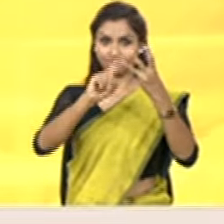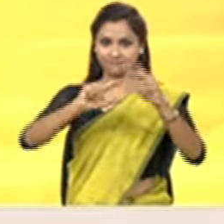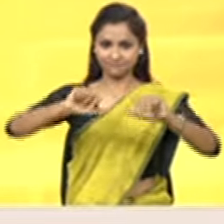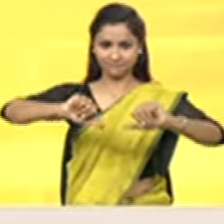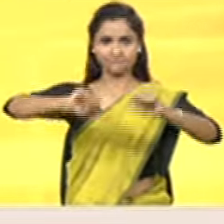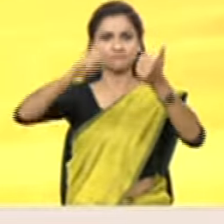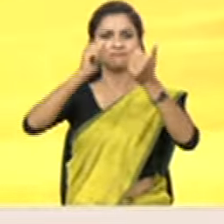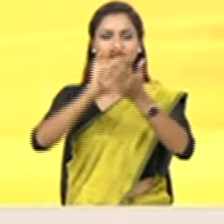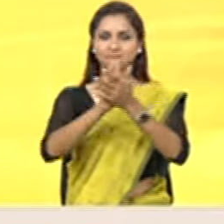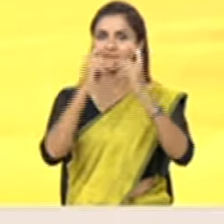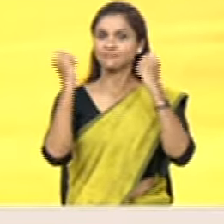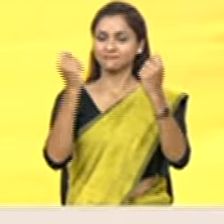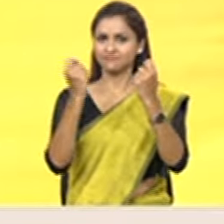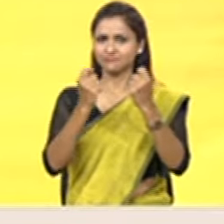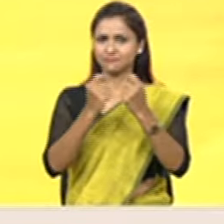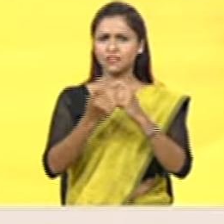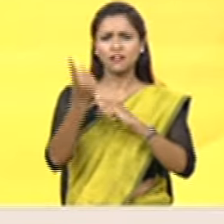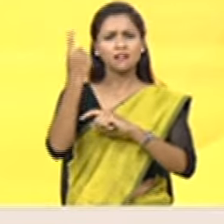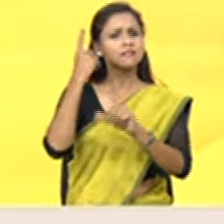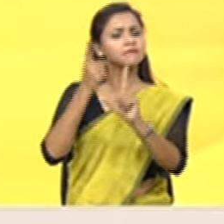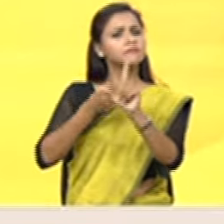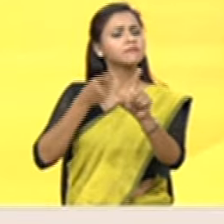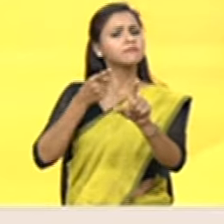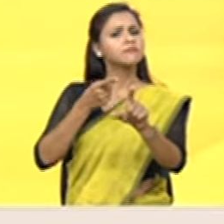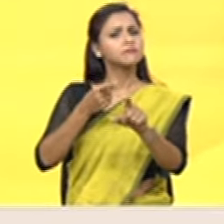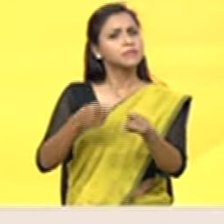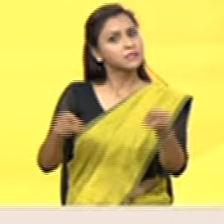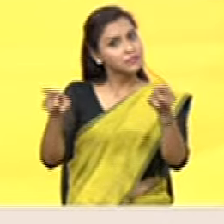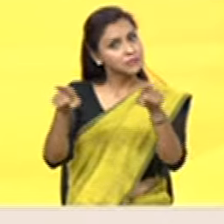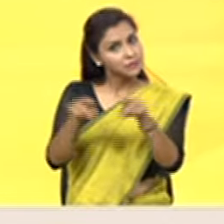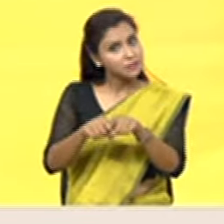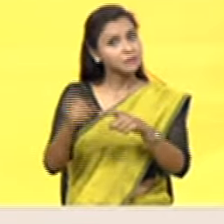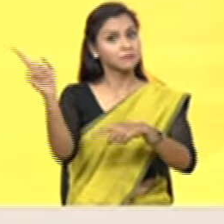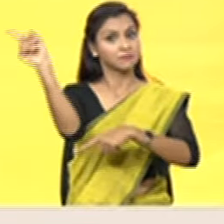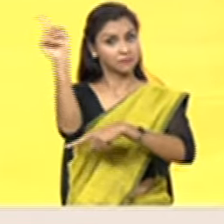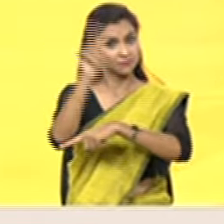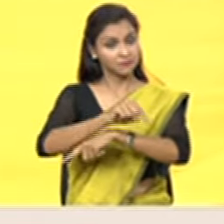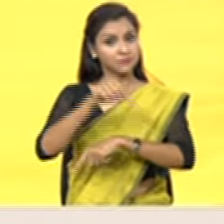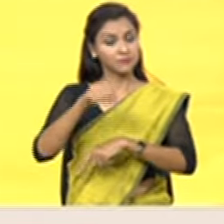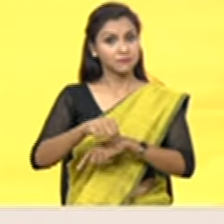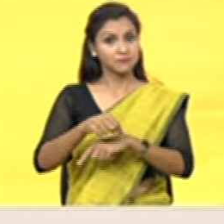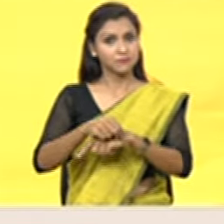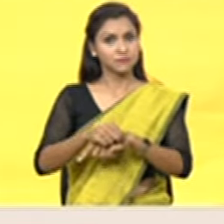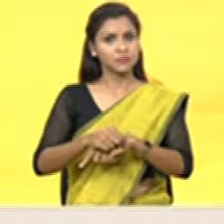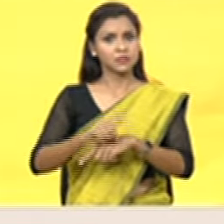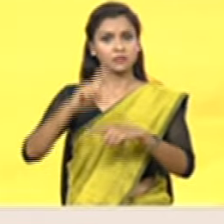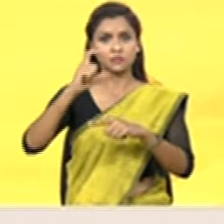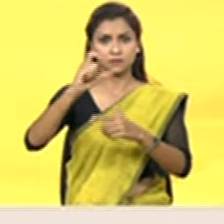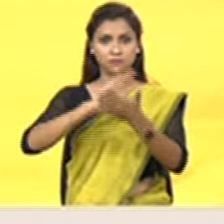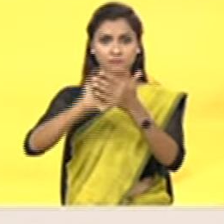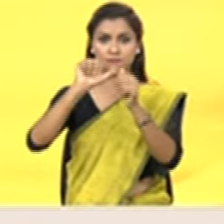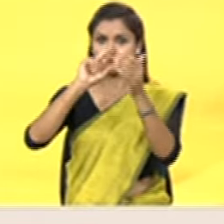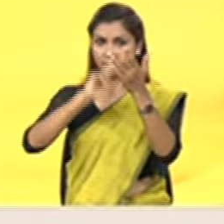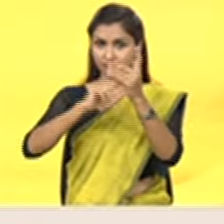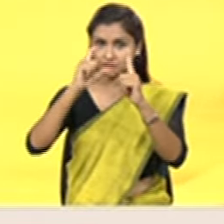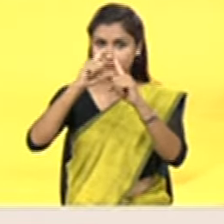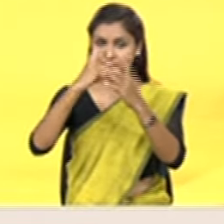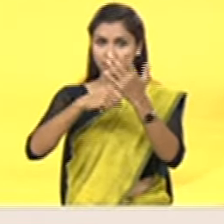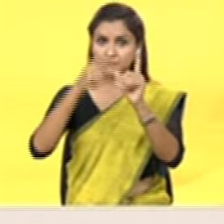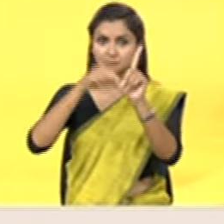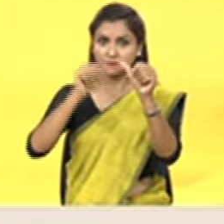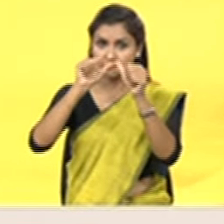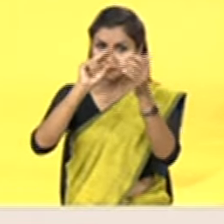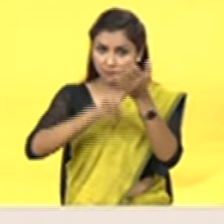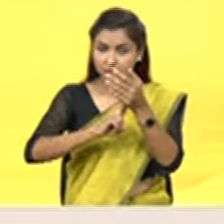होगा पिछले वर्ष इसी दिन चंद्रयान तीन ने चांद